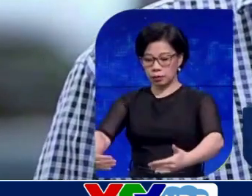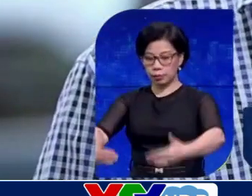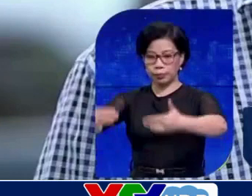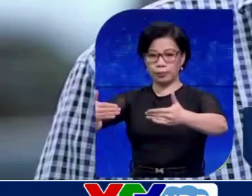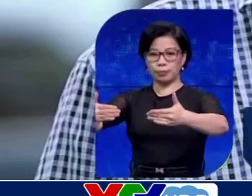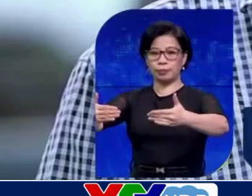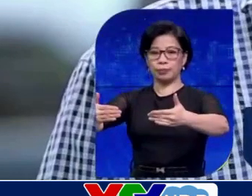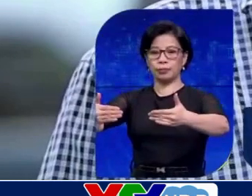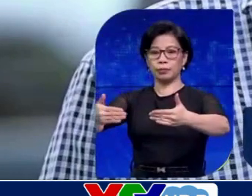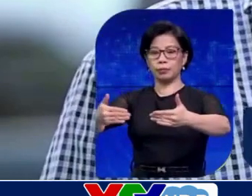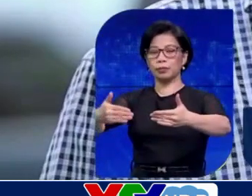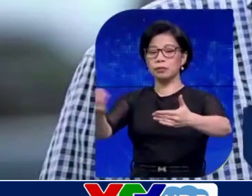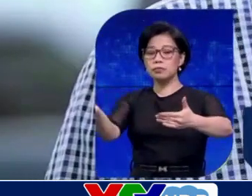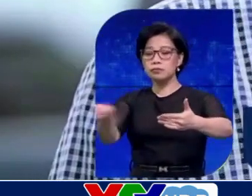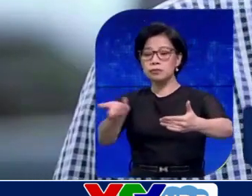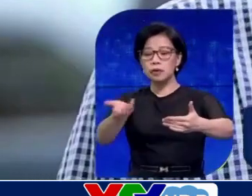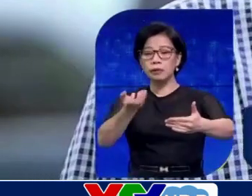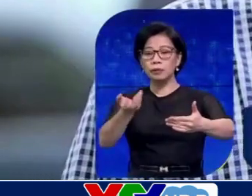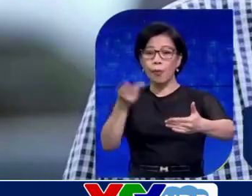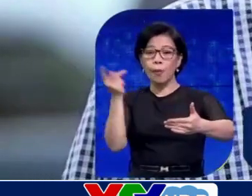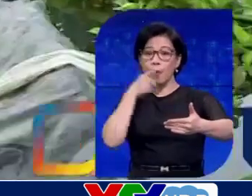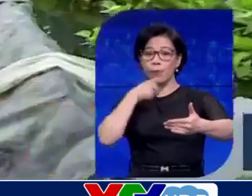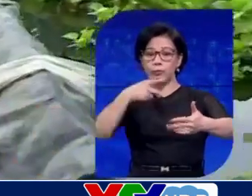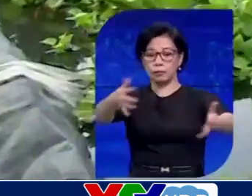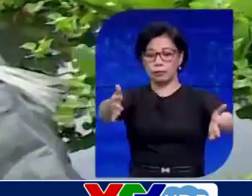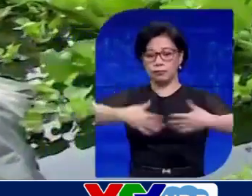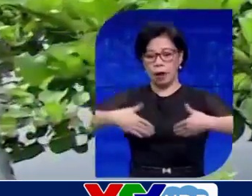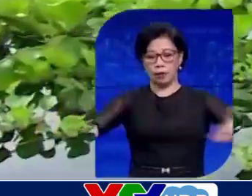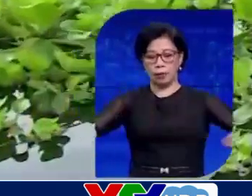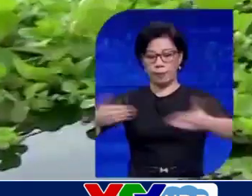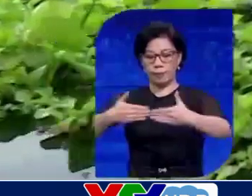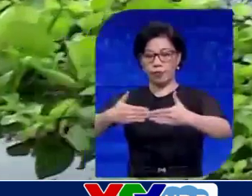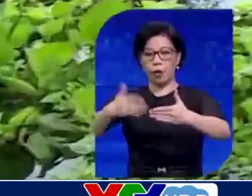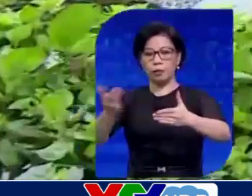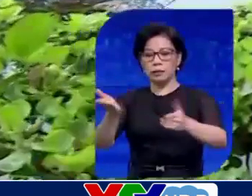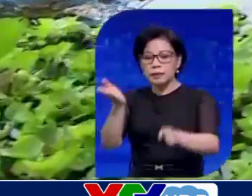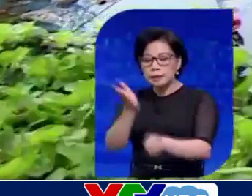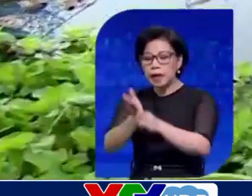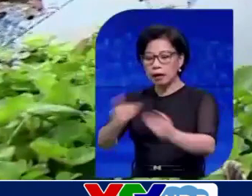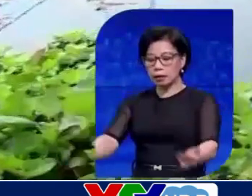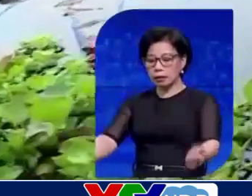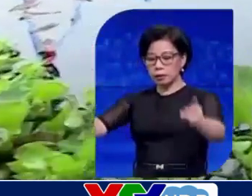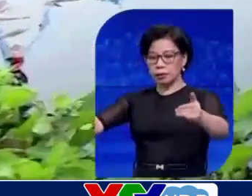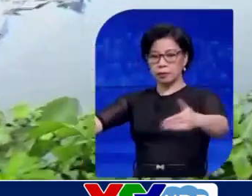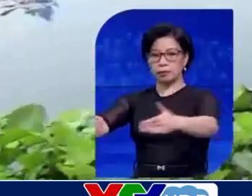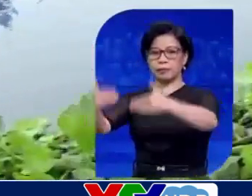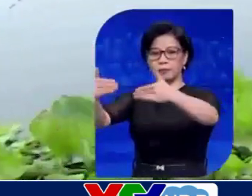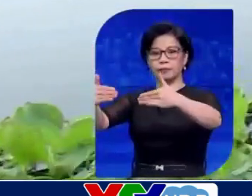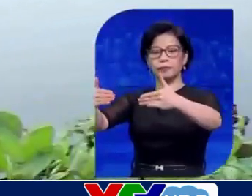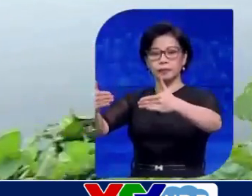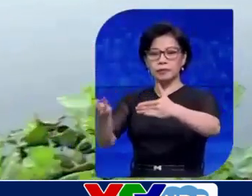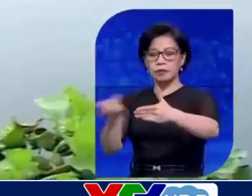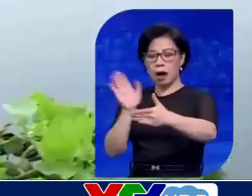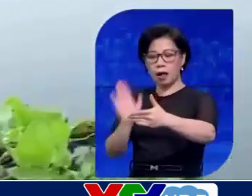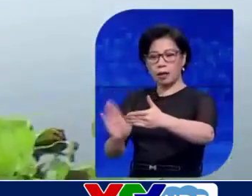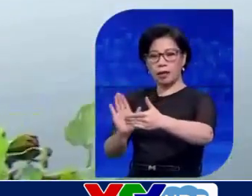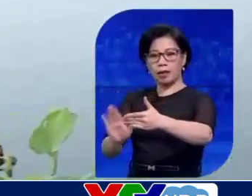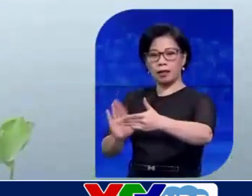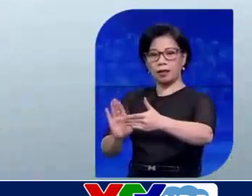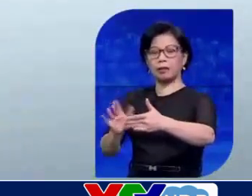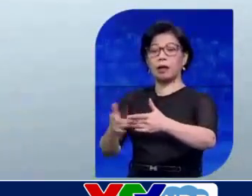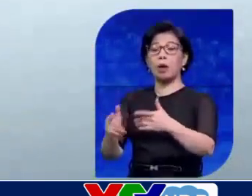hồ ao có sẵn ở đồng bằng sông Long, hoặc là xây dựng các cái hồ quy mô nhỏ khoảng vài chục hecta, đặc biệt các cái vùng ven